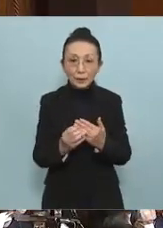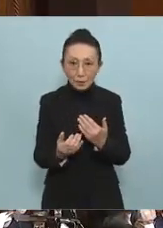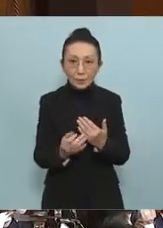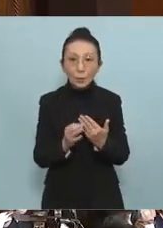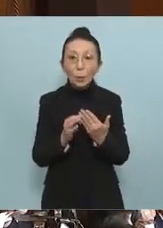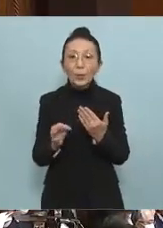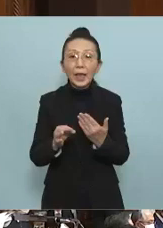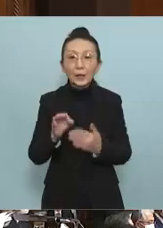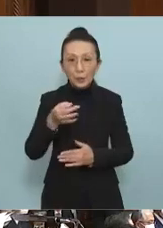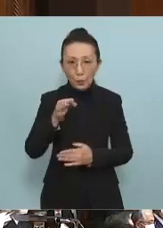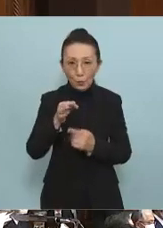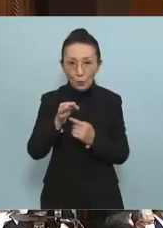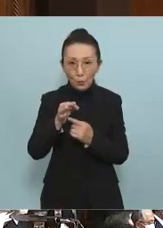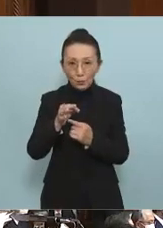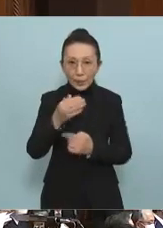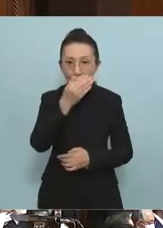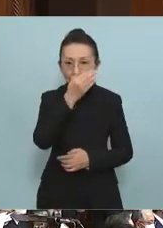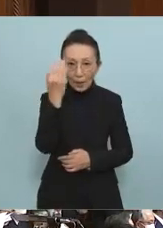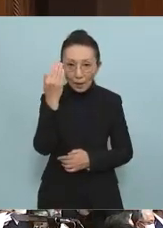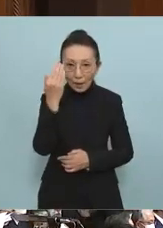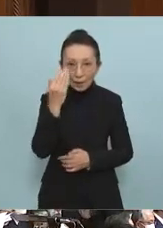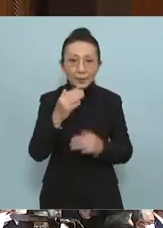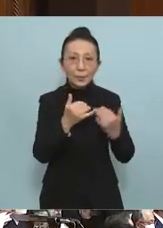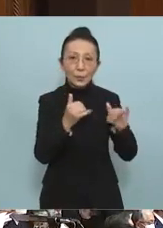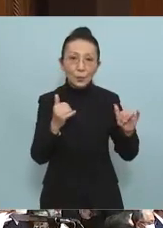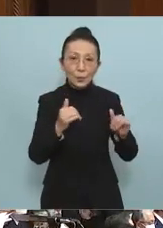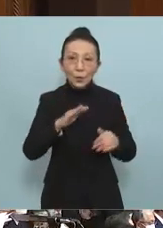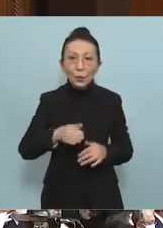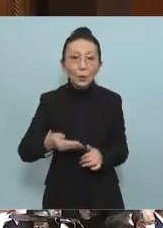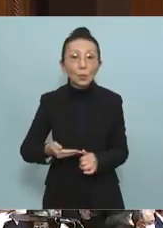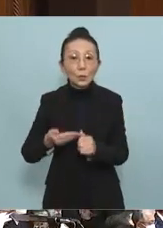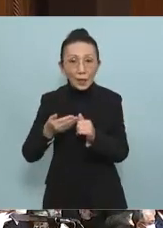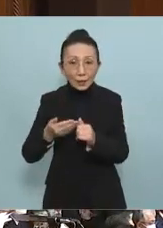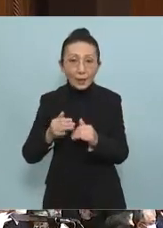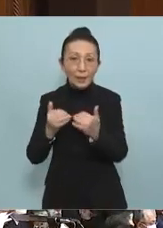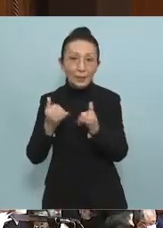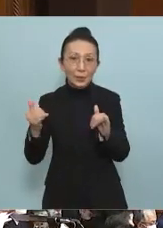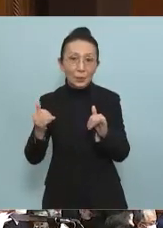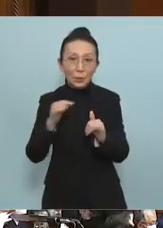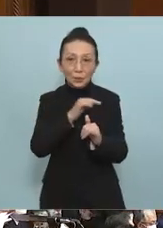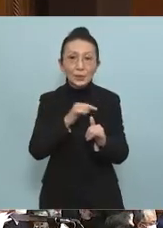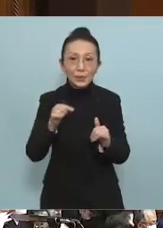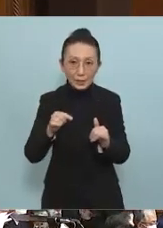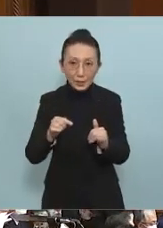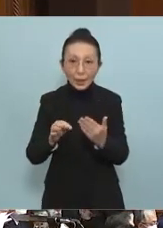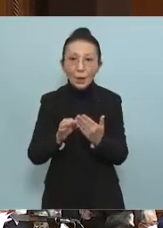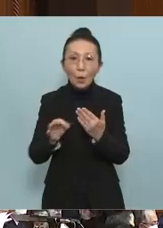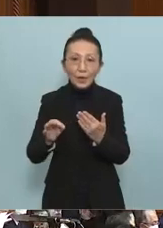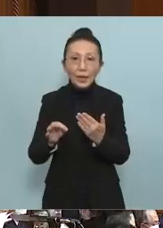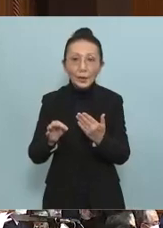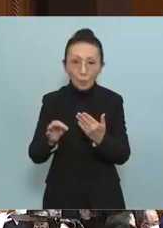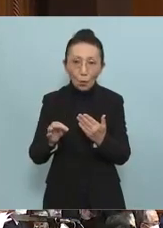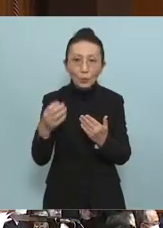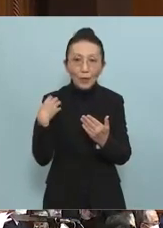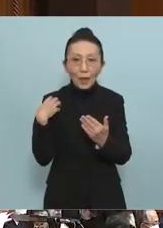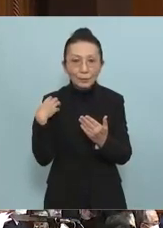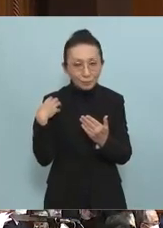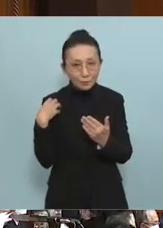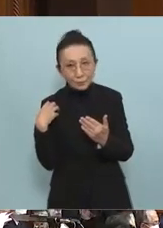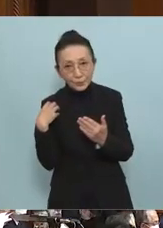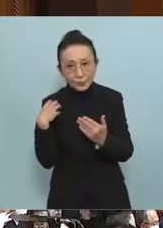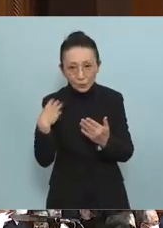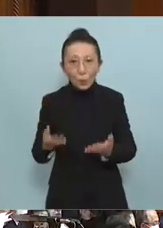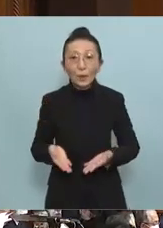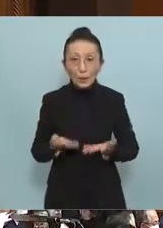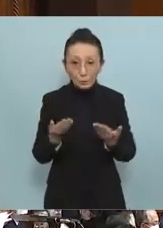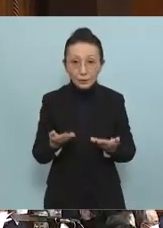については、若者・子育て世帯を中心に、保険料負担の増加を抑制し、所得